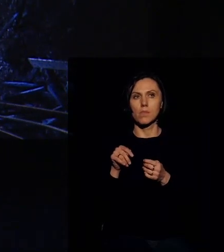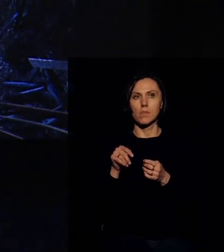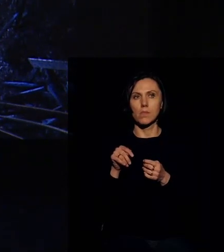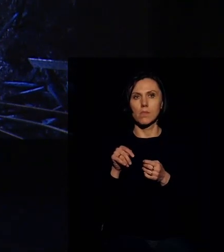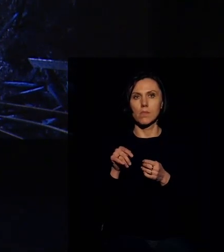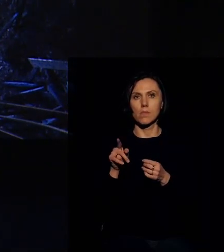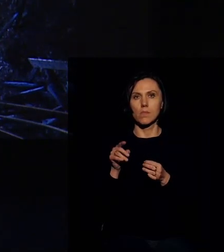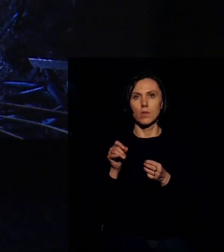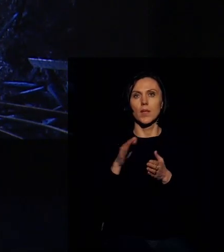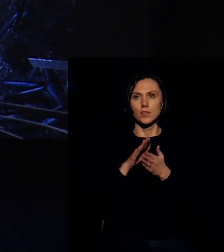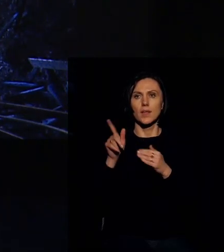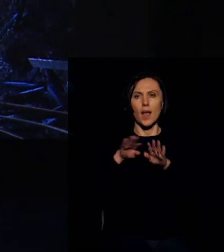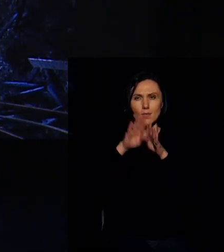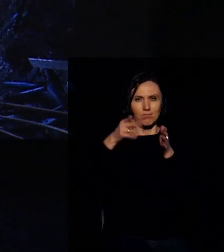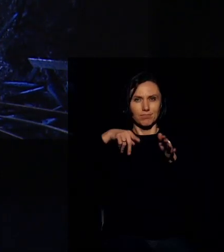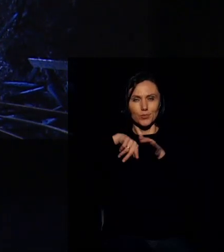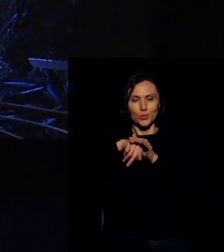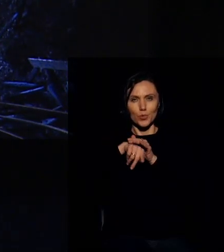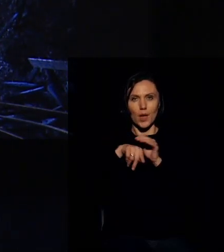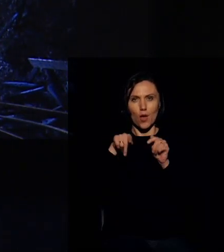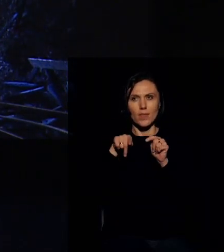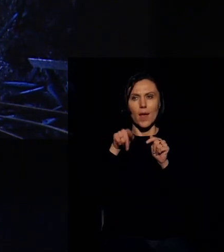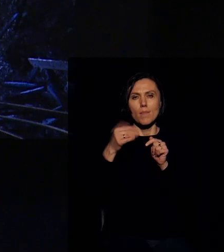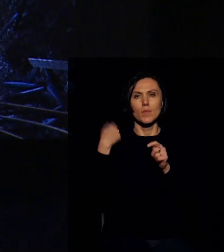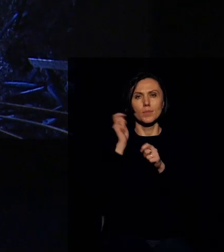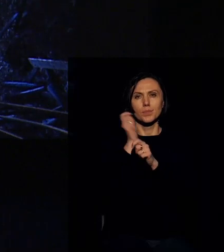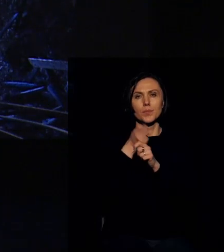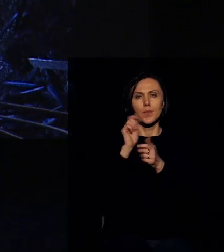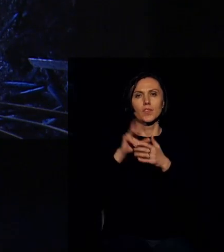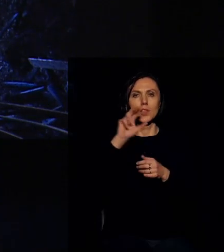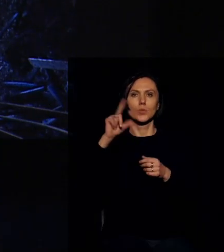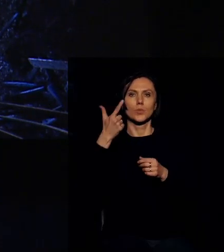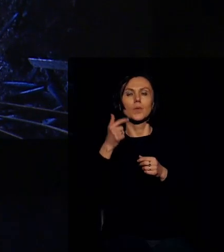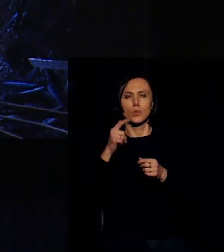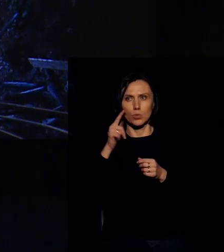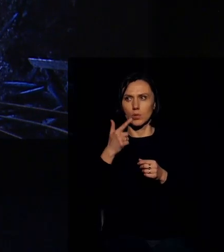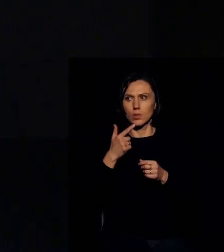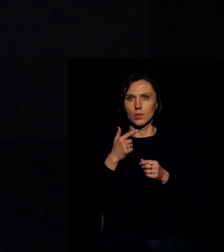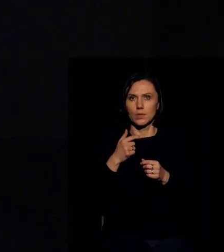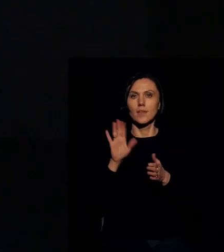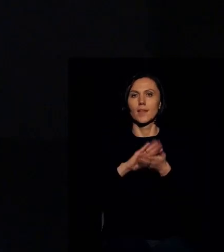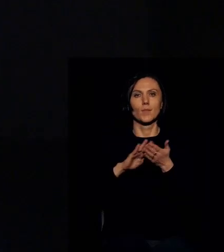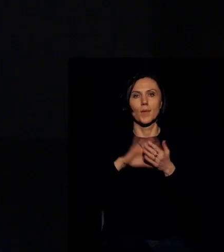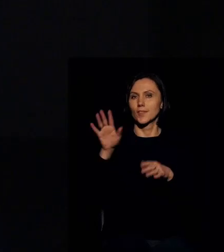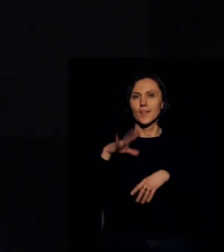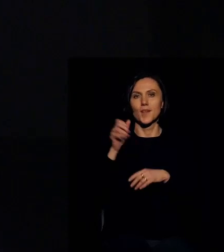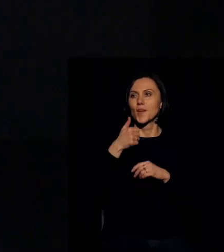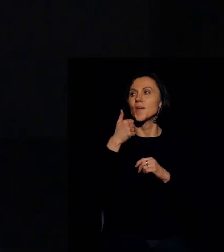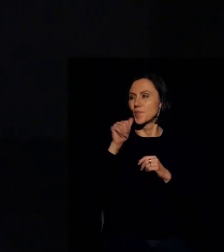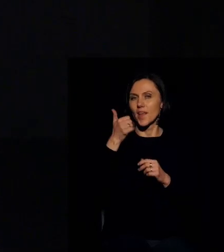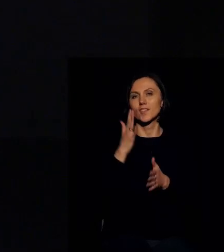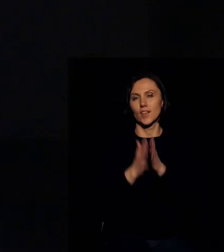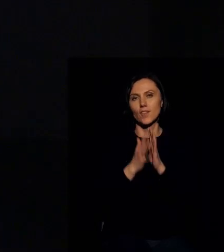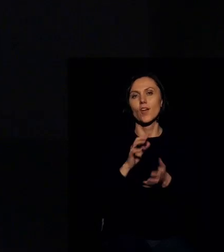wspomniana wcześniej sztolnia. Ona została wykuta w czasie II wojny światowej, w I wojny światowej,